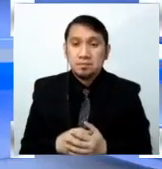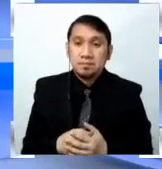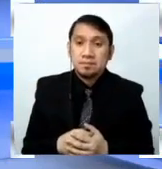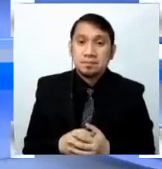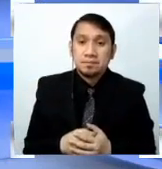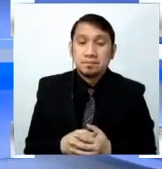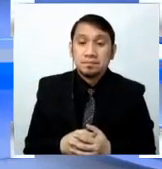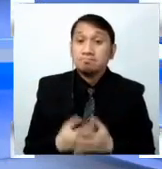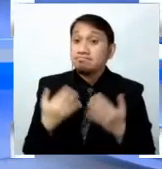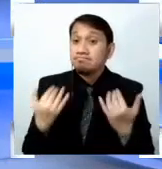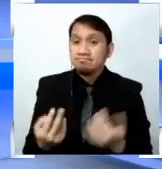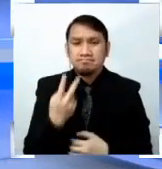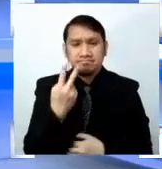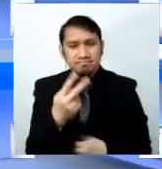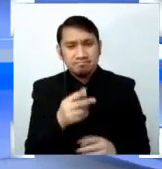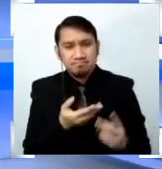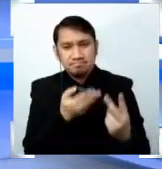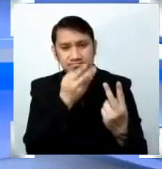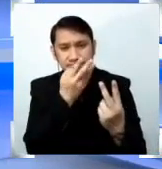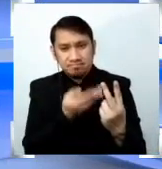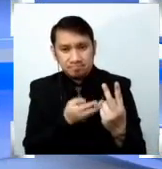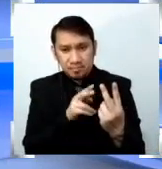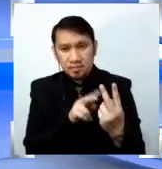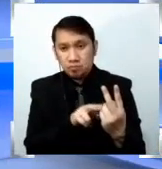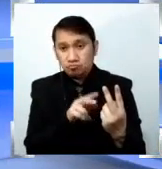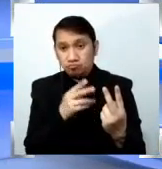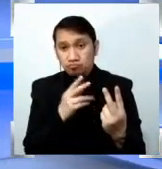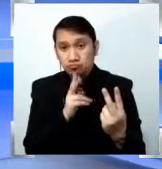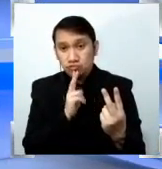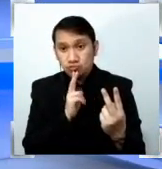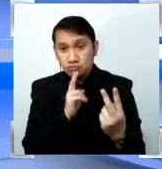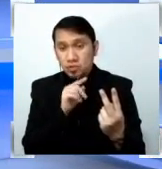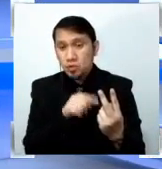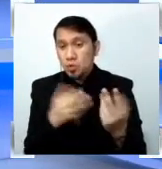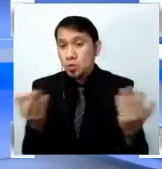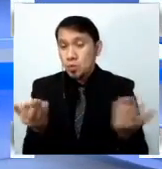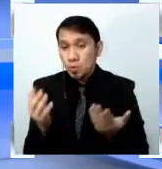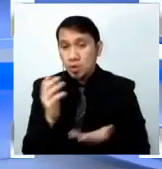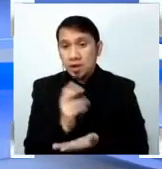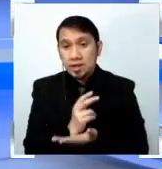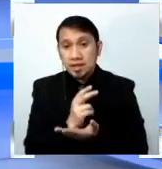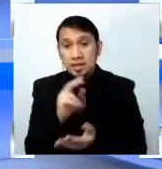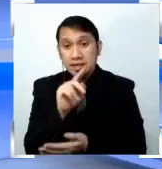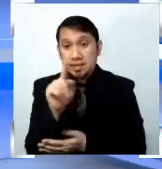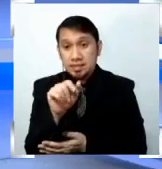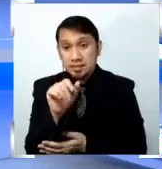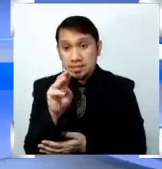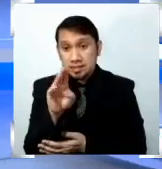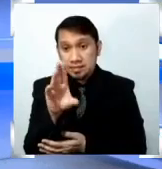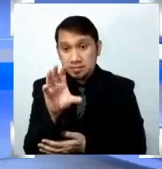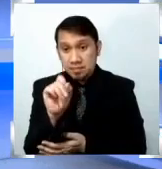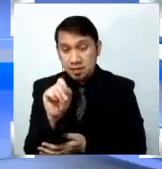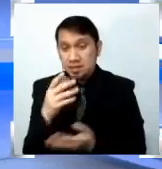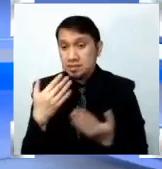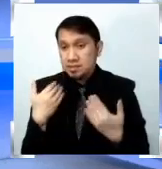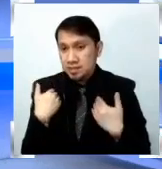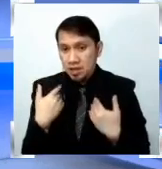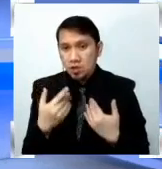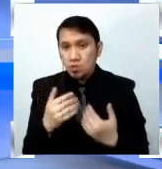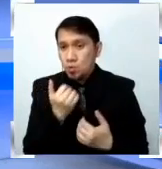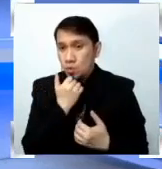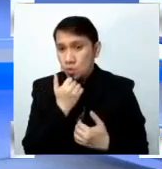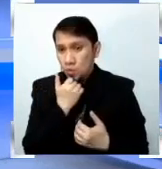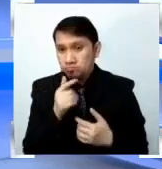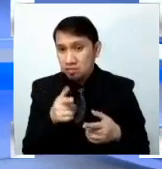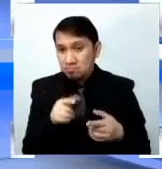Dalawang hininalang gunrunner ang arestado sa police operation sa Zambales bukod sa ilegal na pagbebenta ng baril. Sangkot din daw ang mga